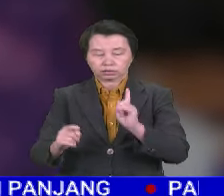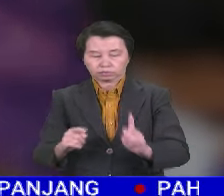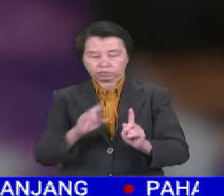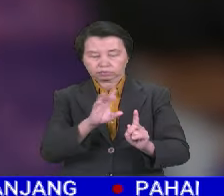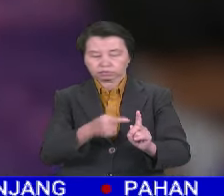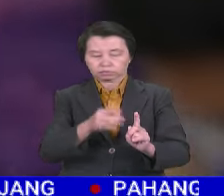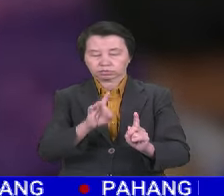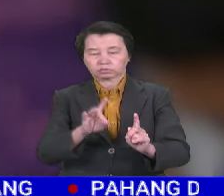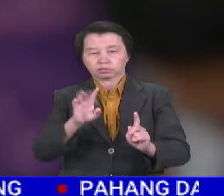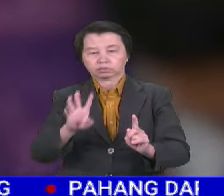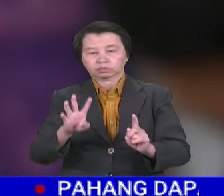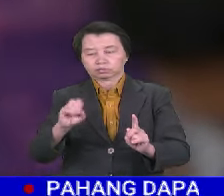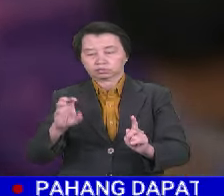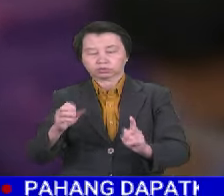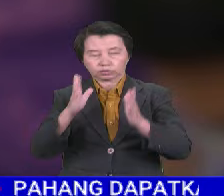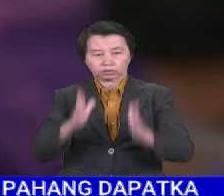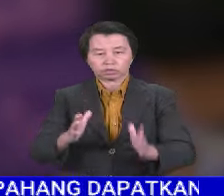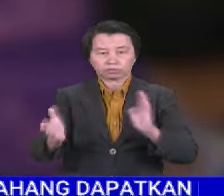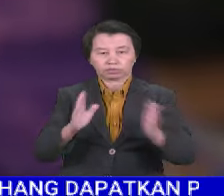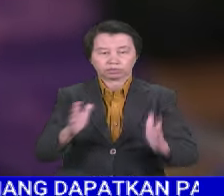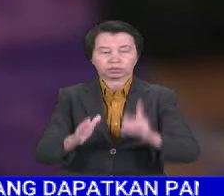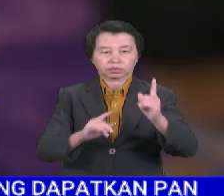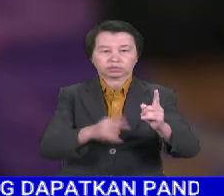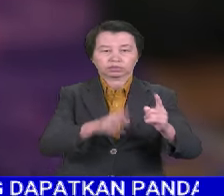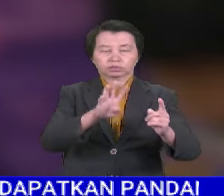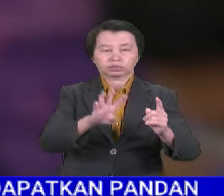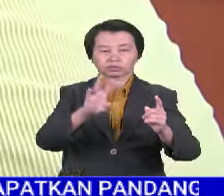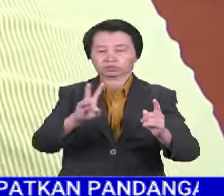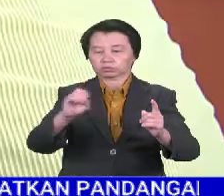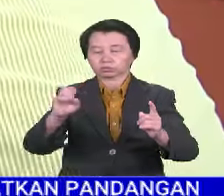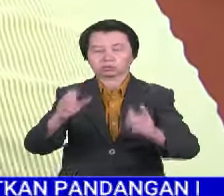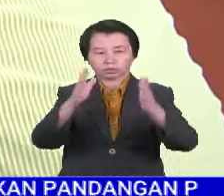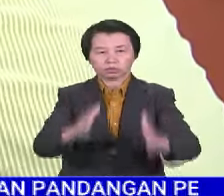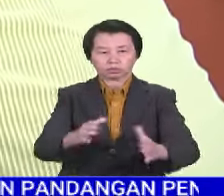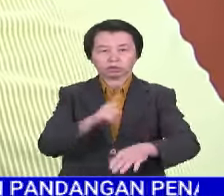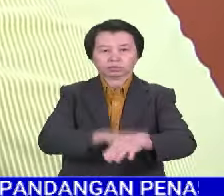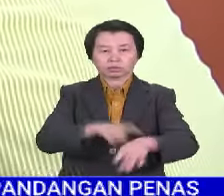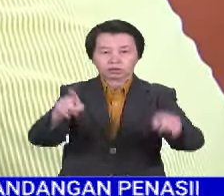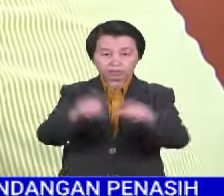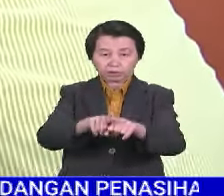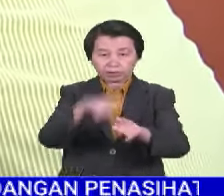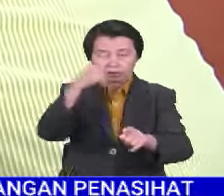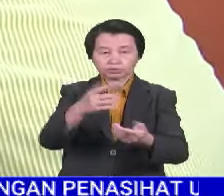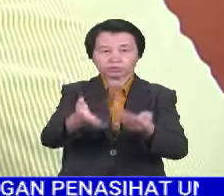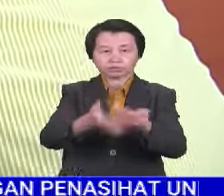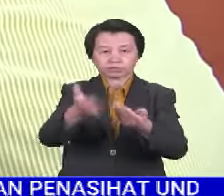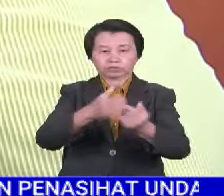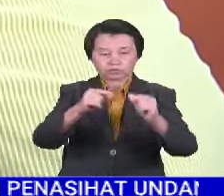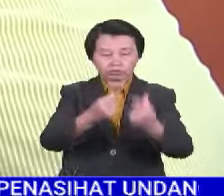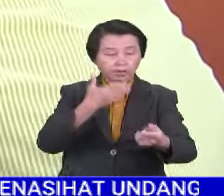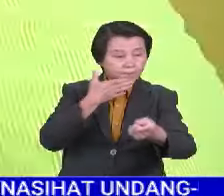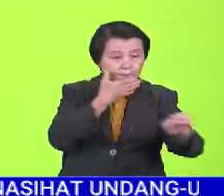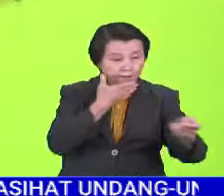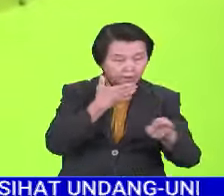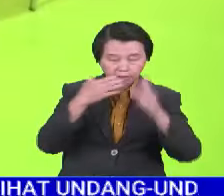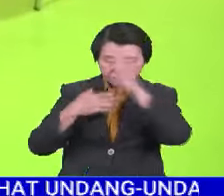108,400 orang berbanding 104,700 orang. Pada masa sama, bagi memudahkan golongan belia